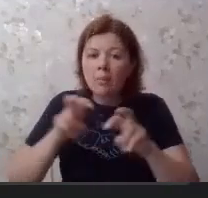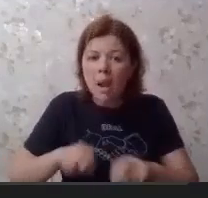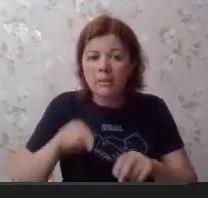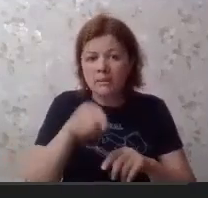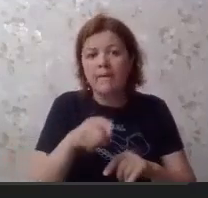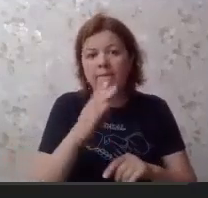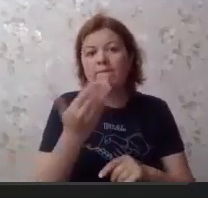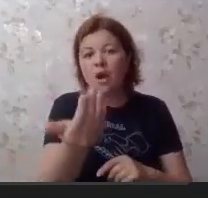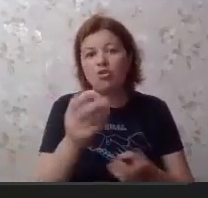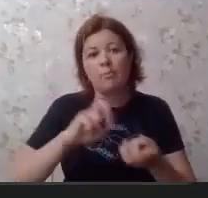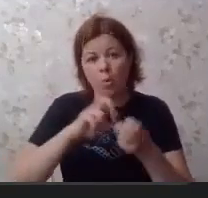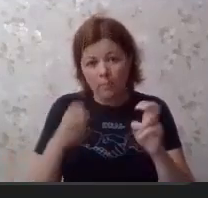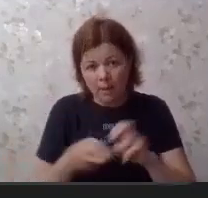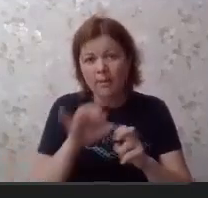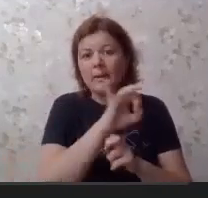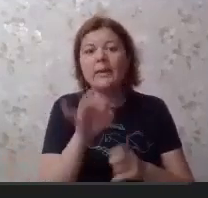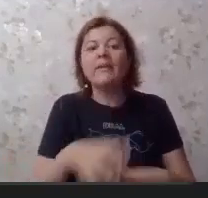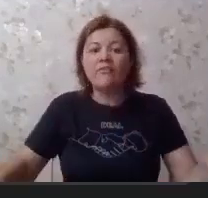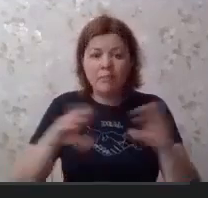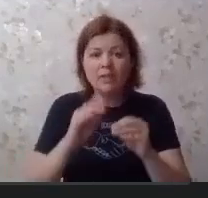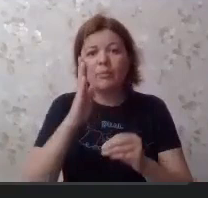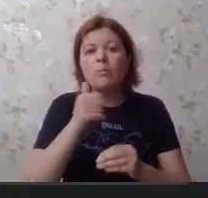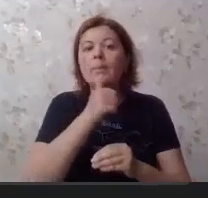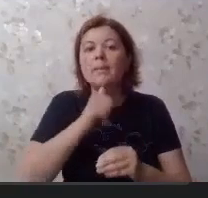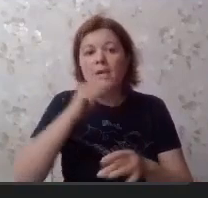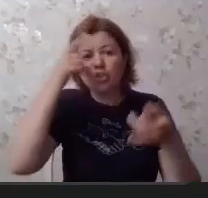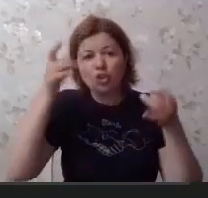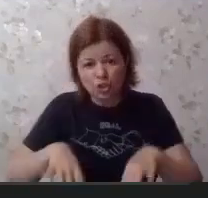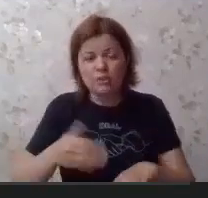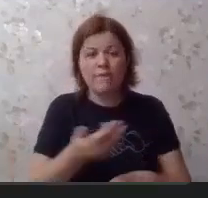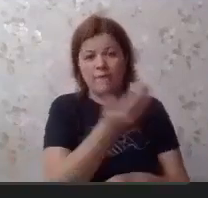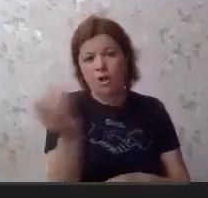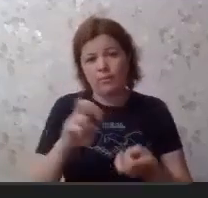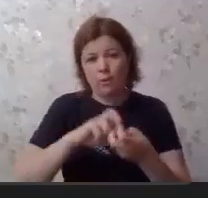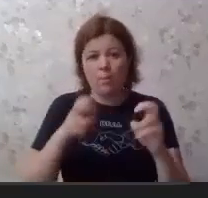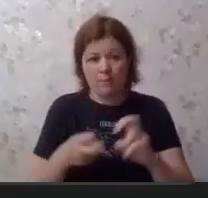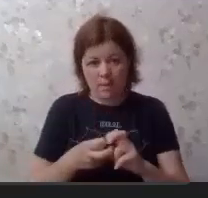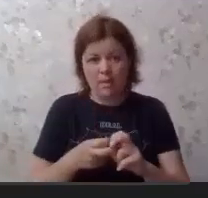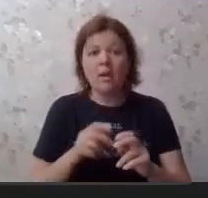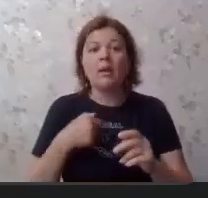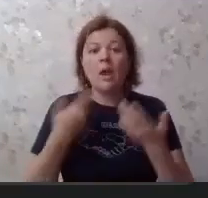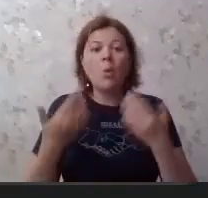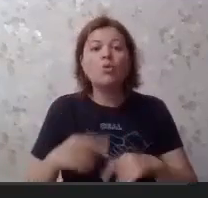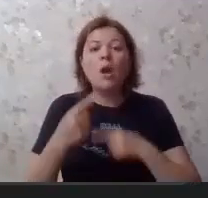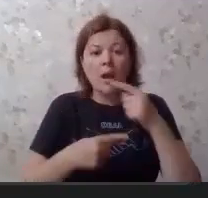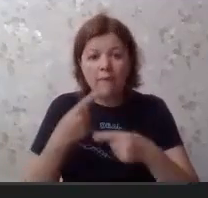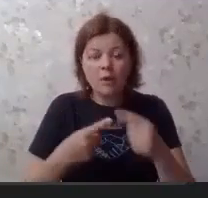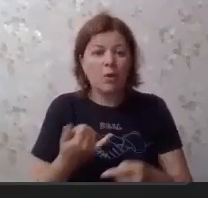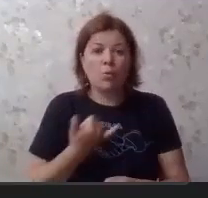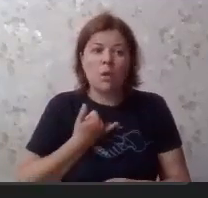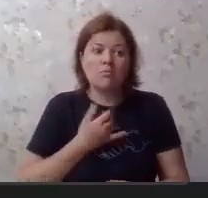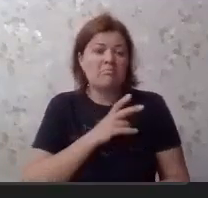вместе как-то пытаться решить эту проблему. Потому что, как я уже говорил, у нас не было